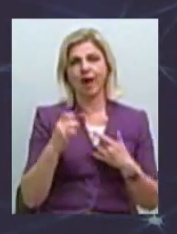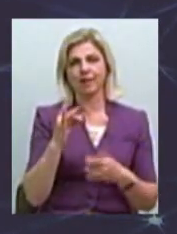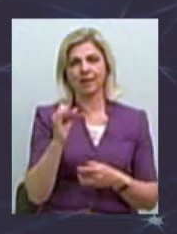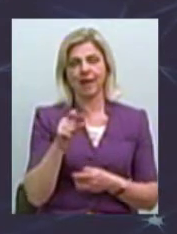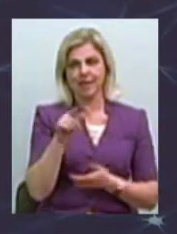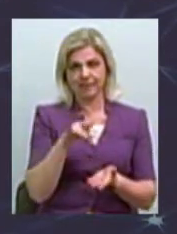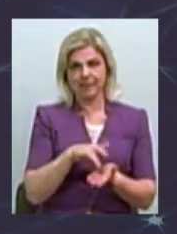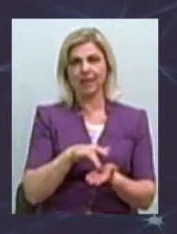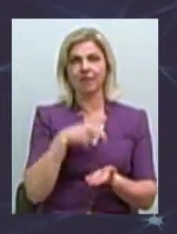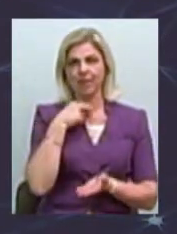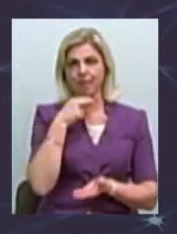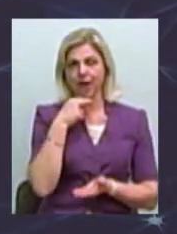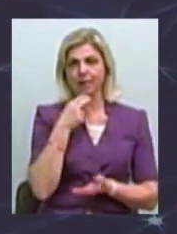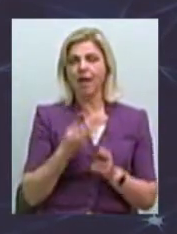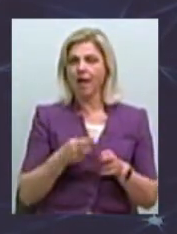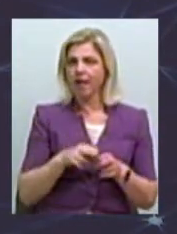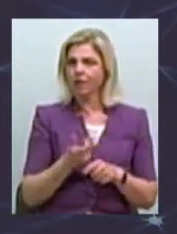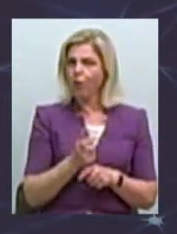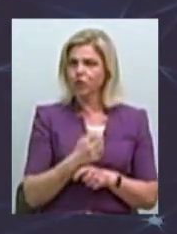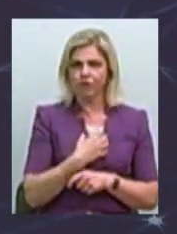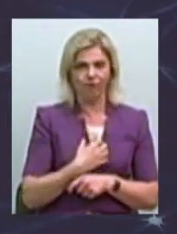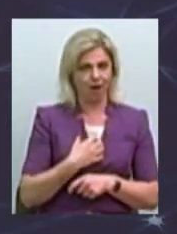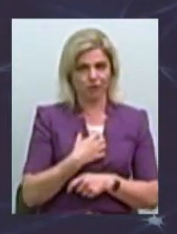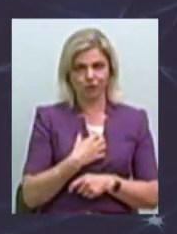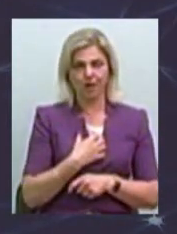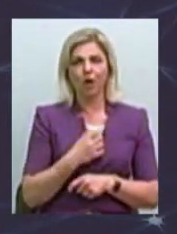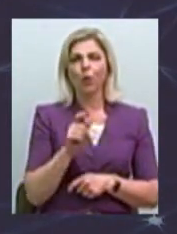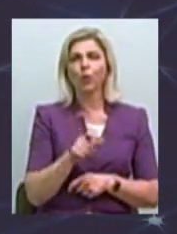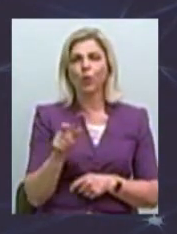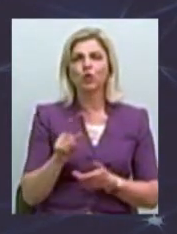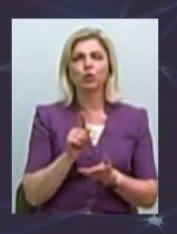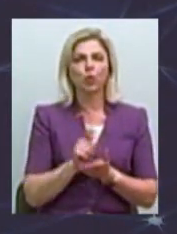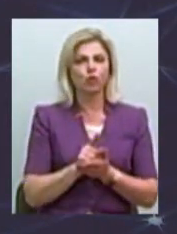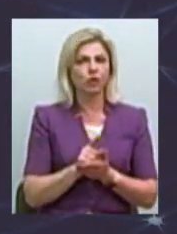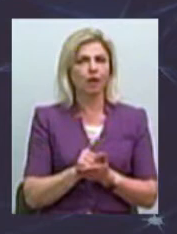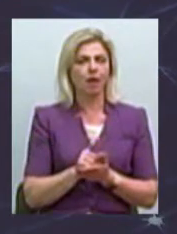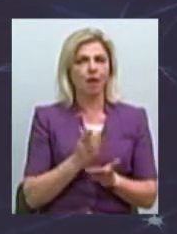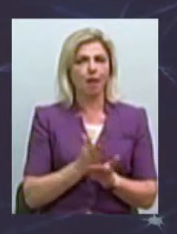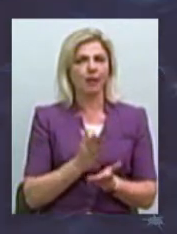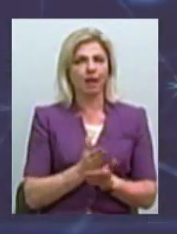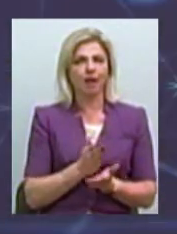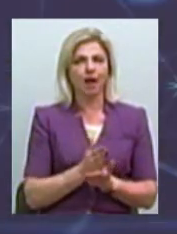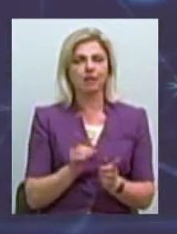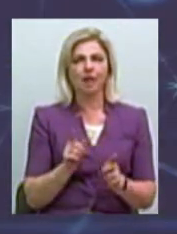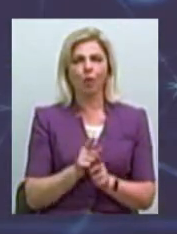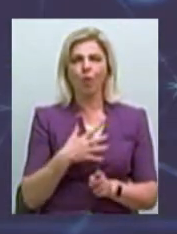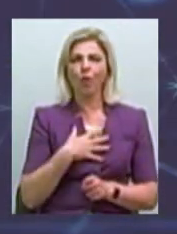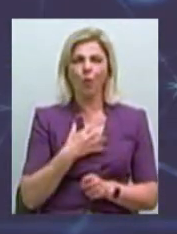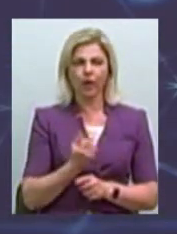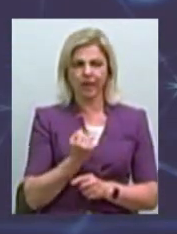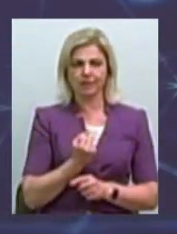в центре внимания. Вот здесь это очень важный момент. Люди должны обладать, знаете, таким харизмой,